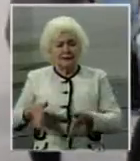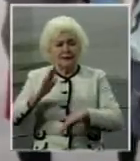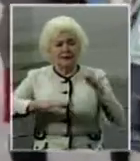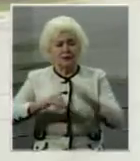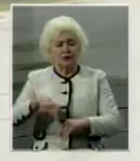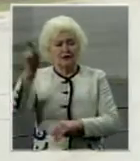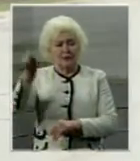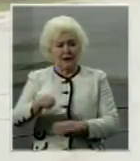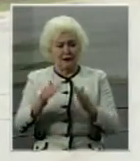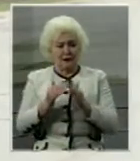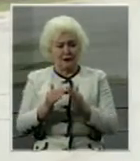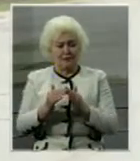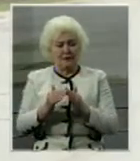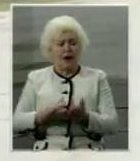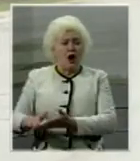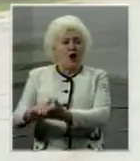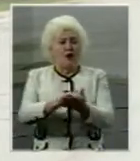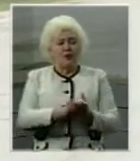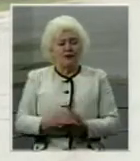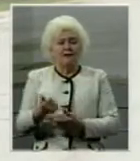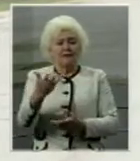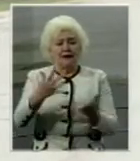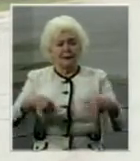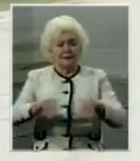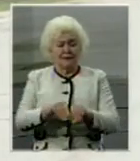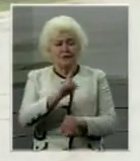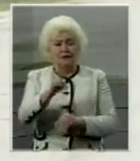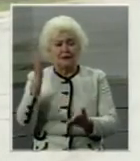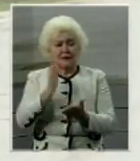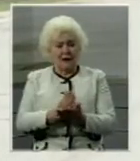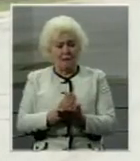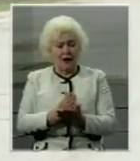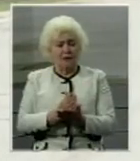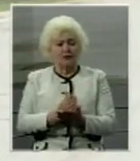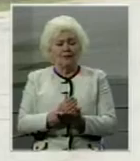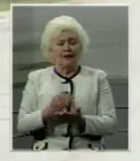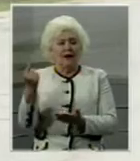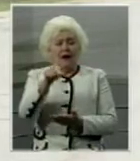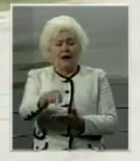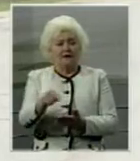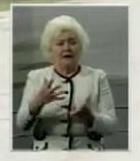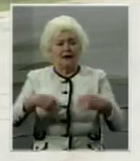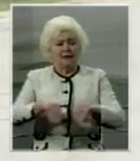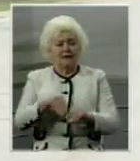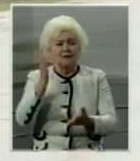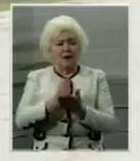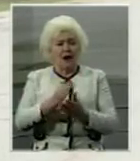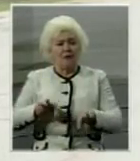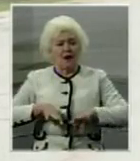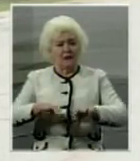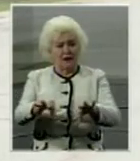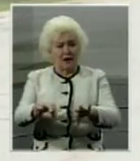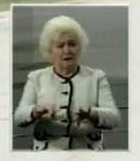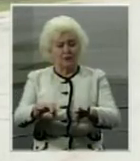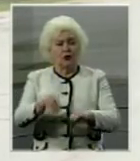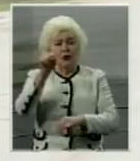додому. Наприклад, об'єднатися декілька сімей, які мають одна з цієї сімей має транспорт,